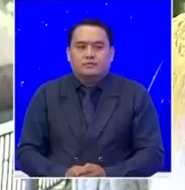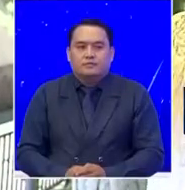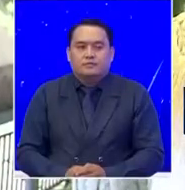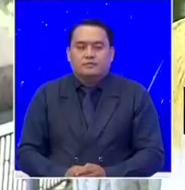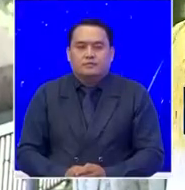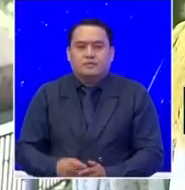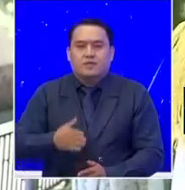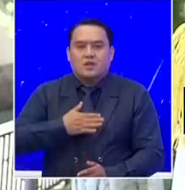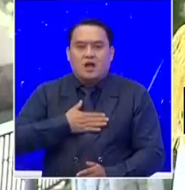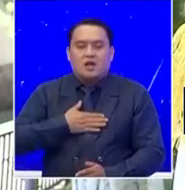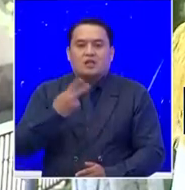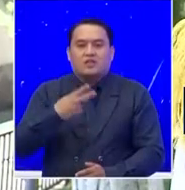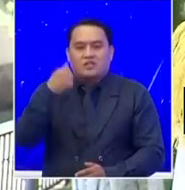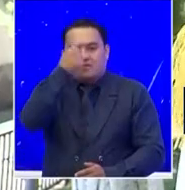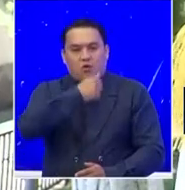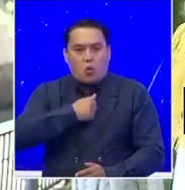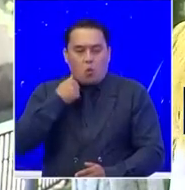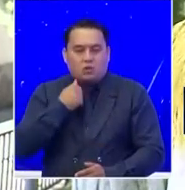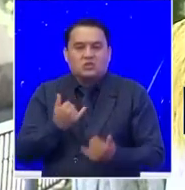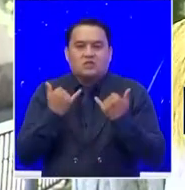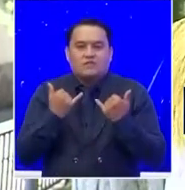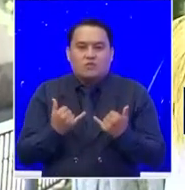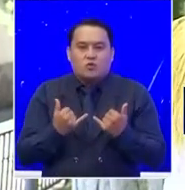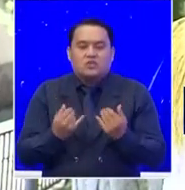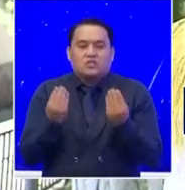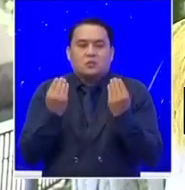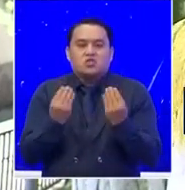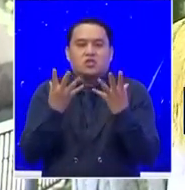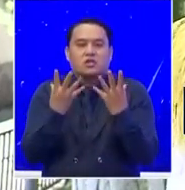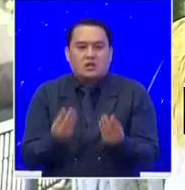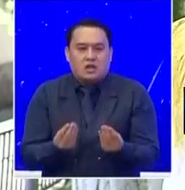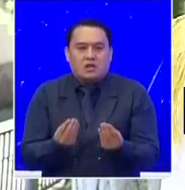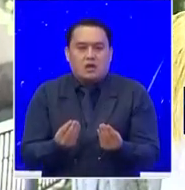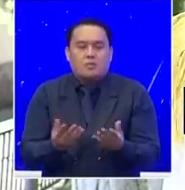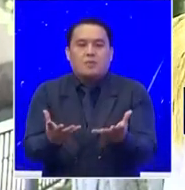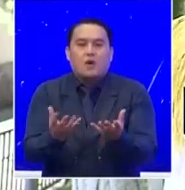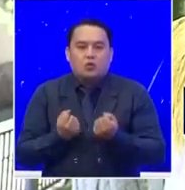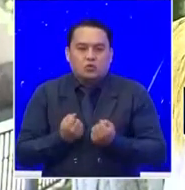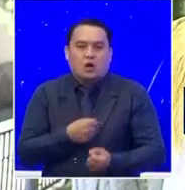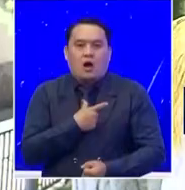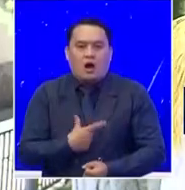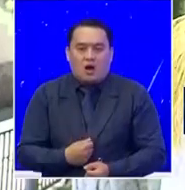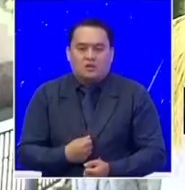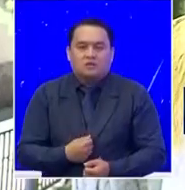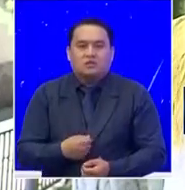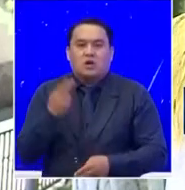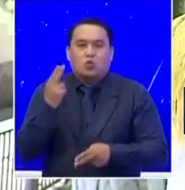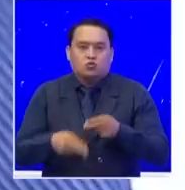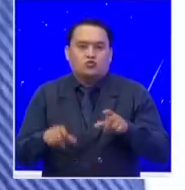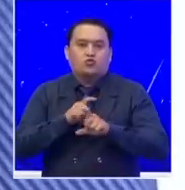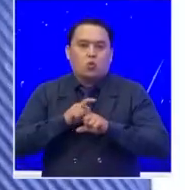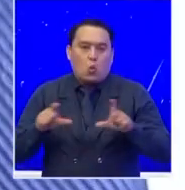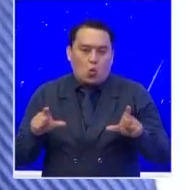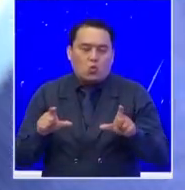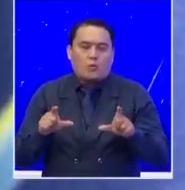Для выпускников 2020 года сегодня знаменательный день. Сегодня мы получили аттестаты о среднем образовании. Мы